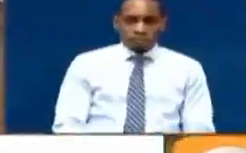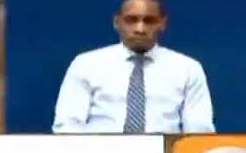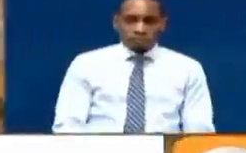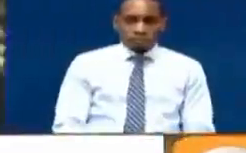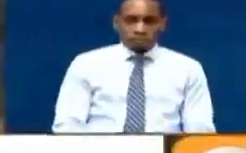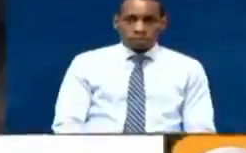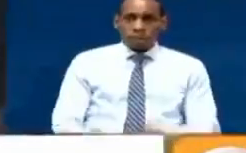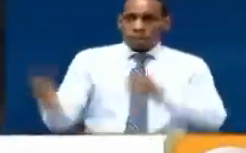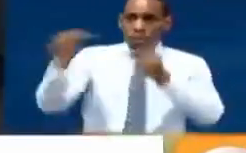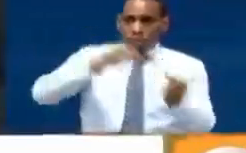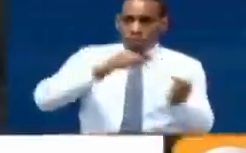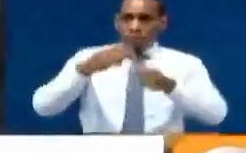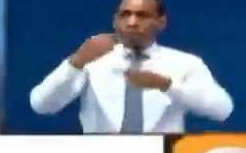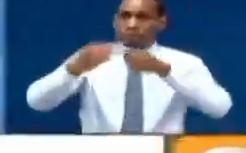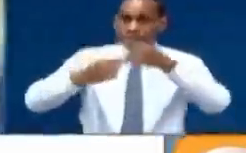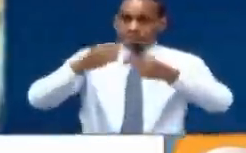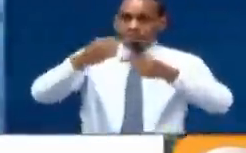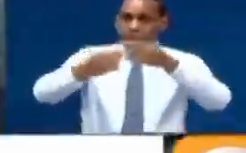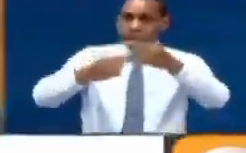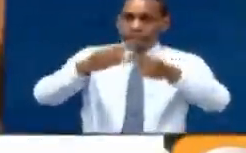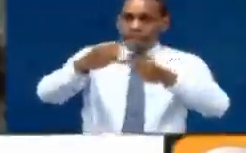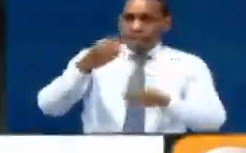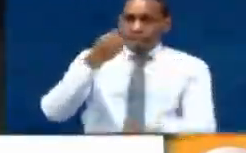Soko la fujo likasheheni.